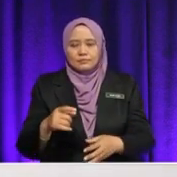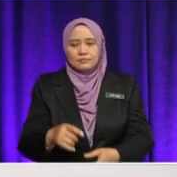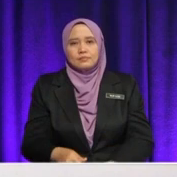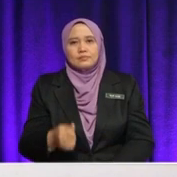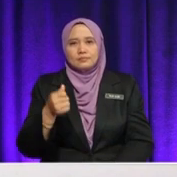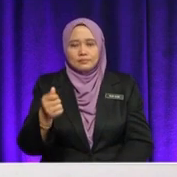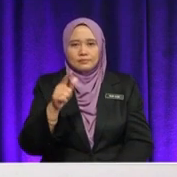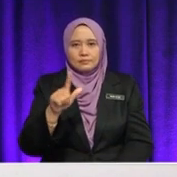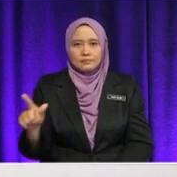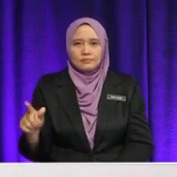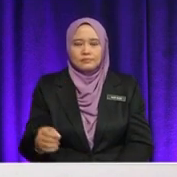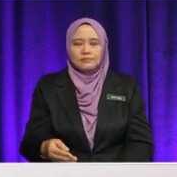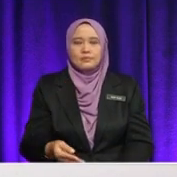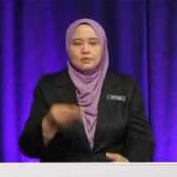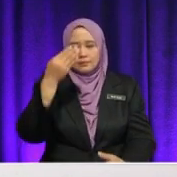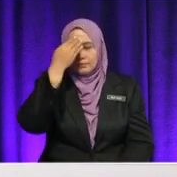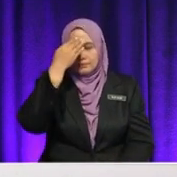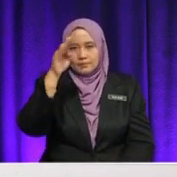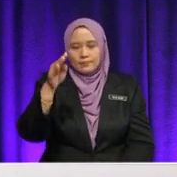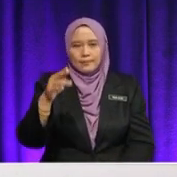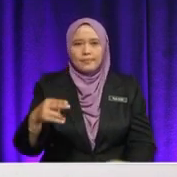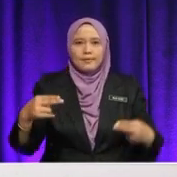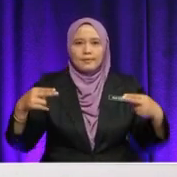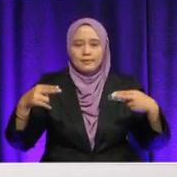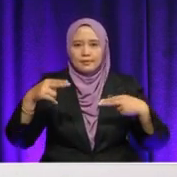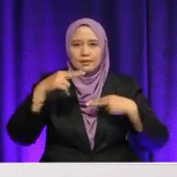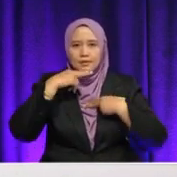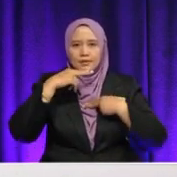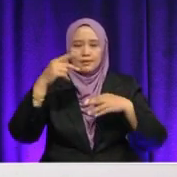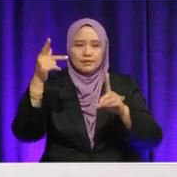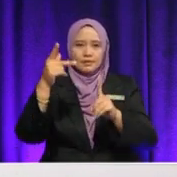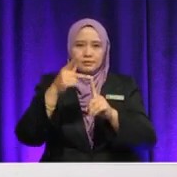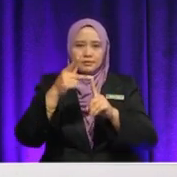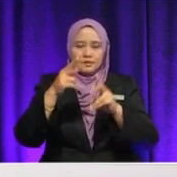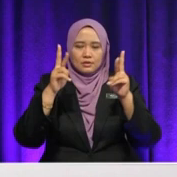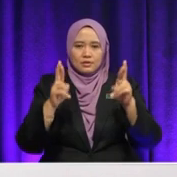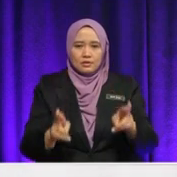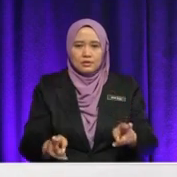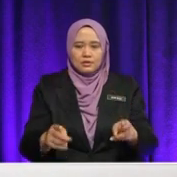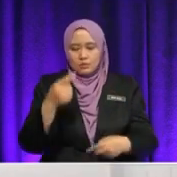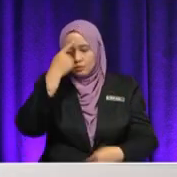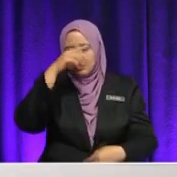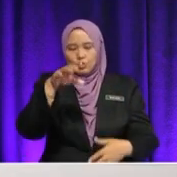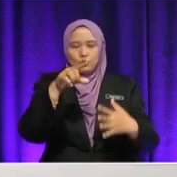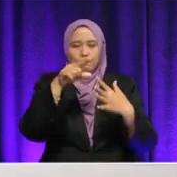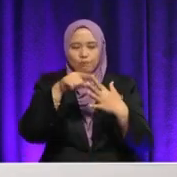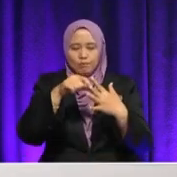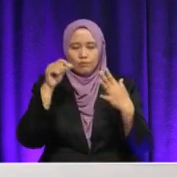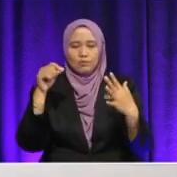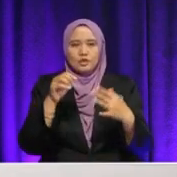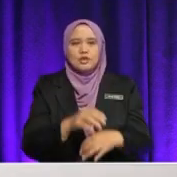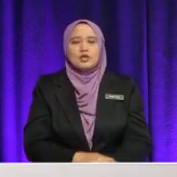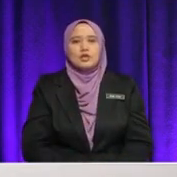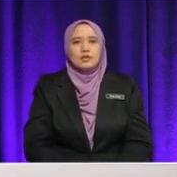memilih pemimpin yang berkaliber demi membangunkan negara supaya rakyat dapat menikmati